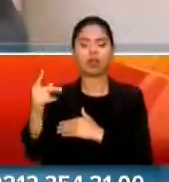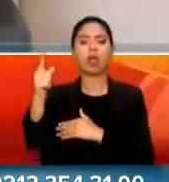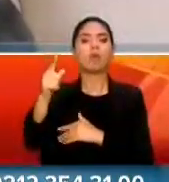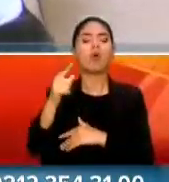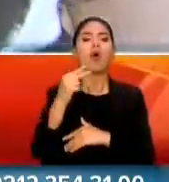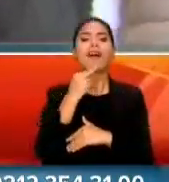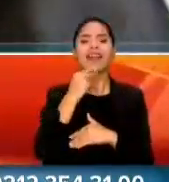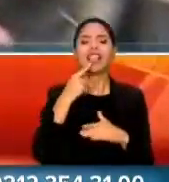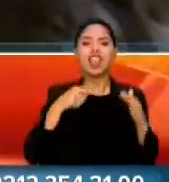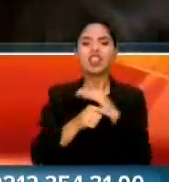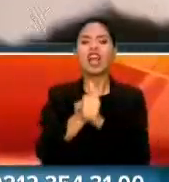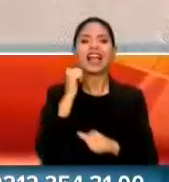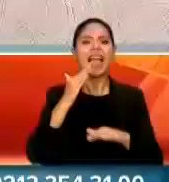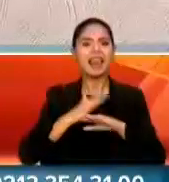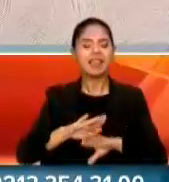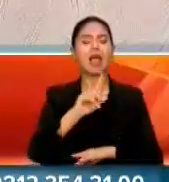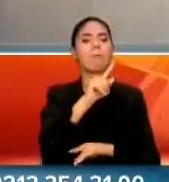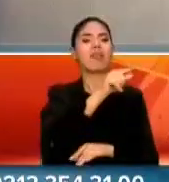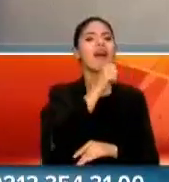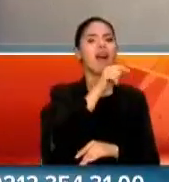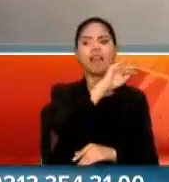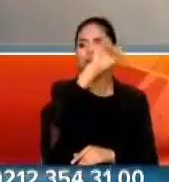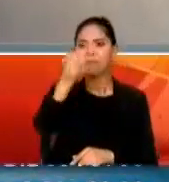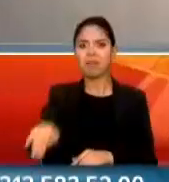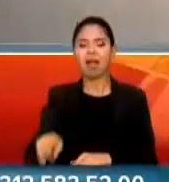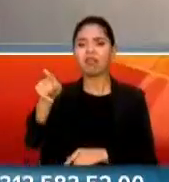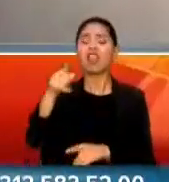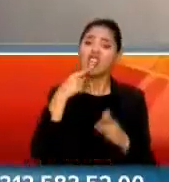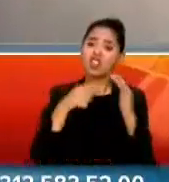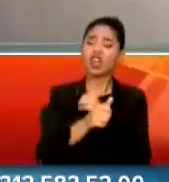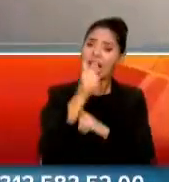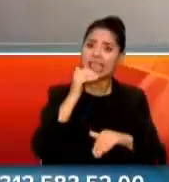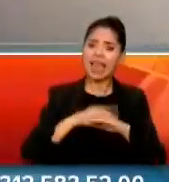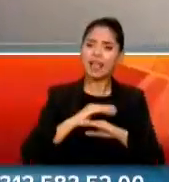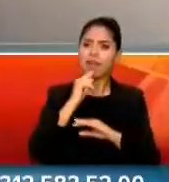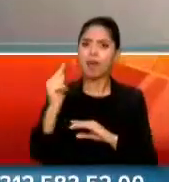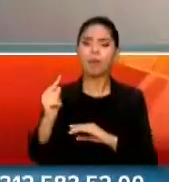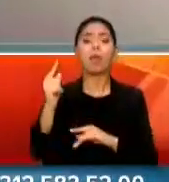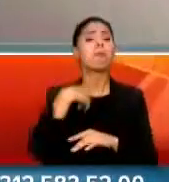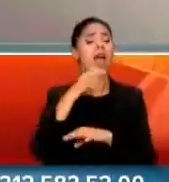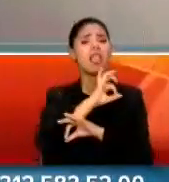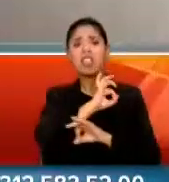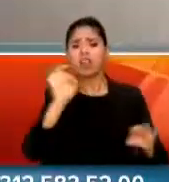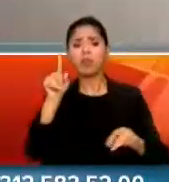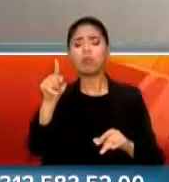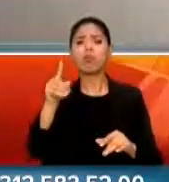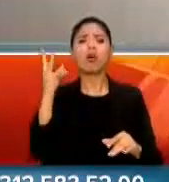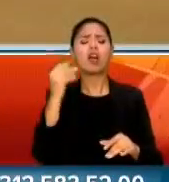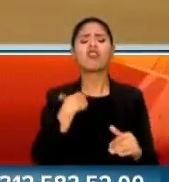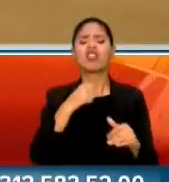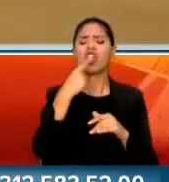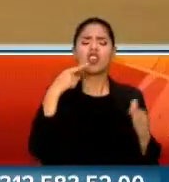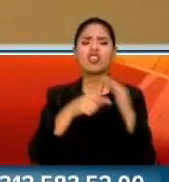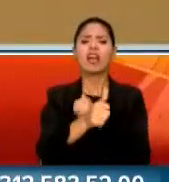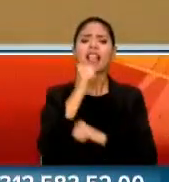şikayetini geri çekmesi için Kader Topçu'nun evine geldi. Şikayetini geri alacak mısın dedi. Ben de hiçbir şekilde dedim, bu kaçıncı dedim, almayacağım.